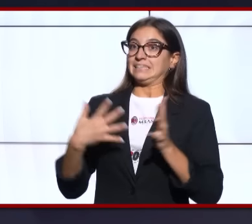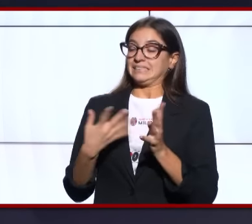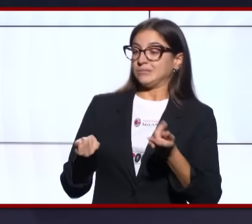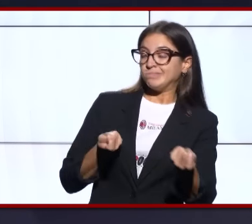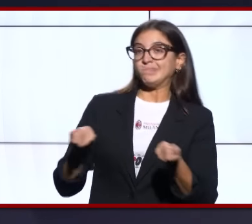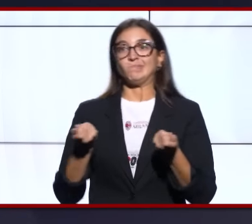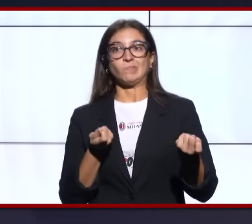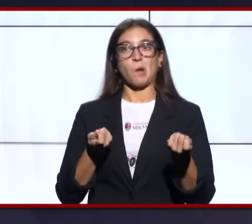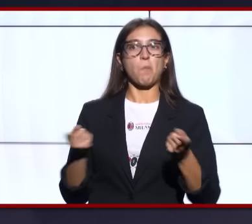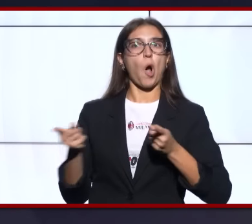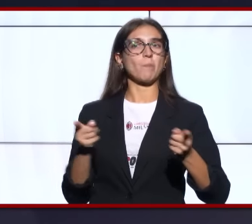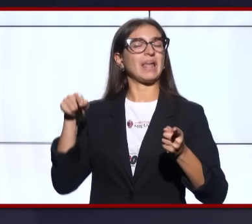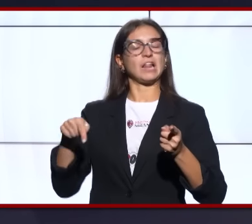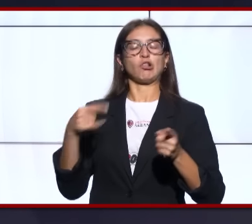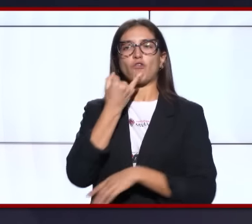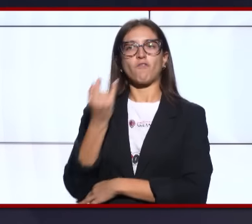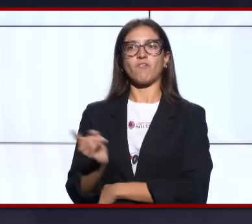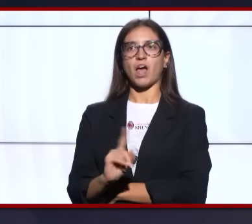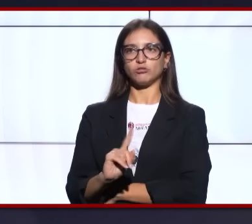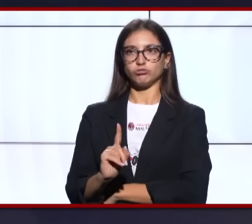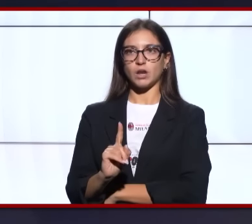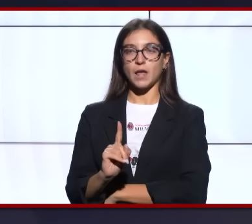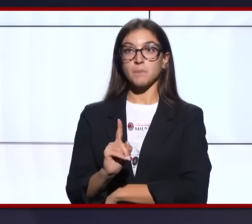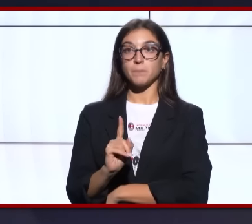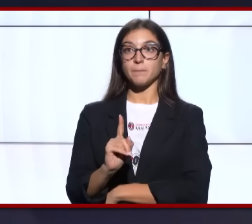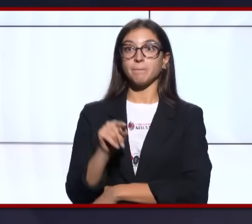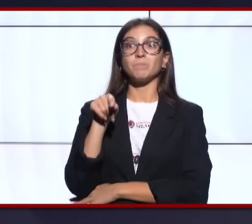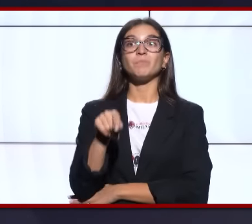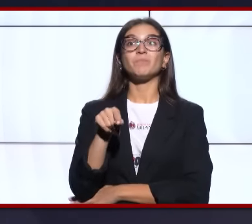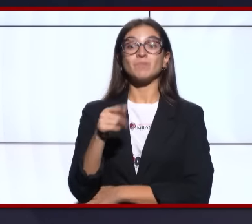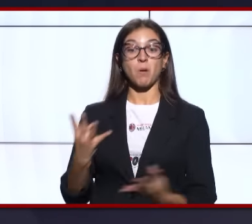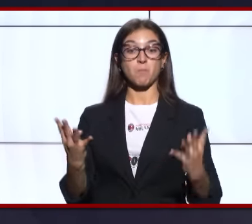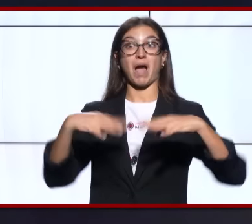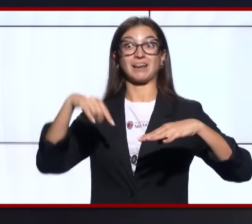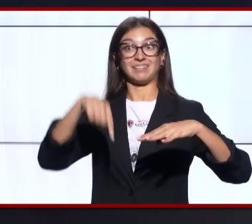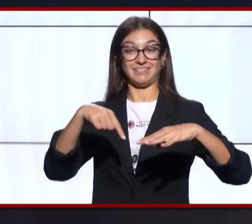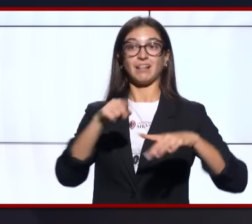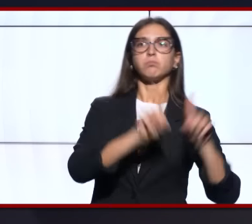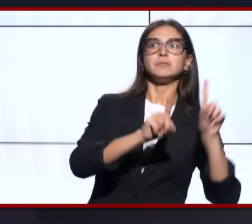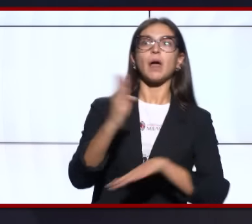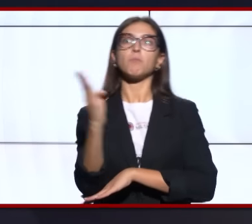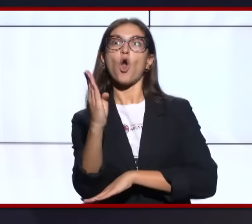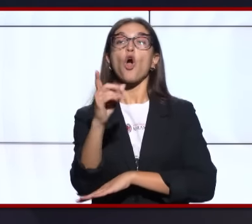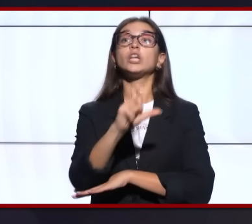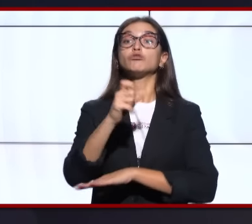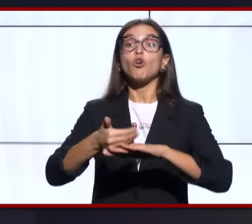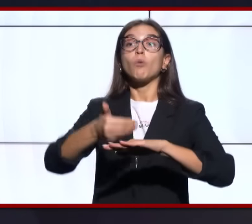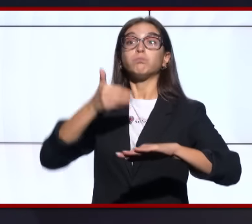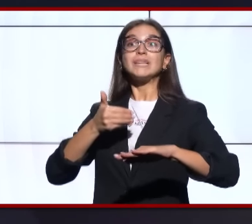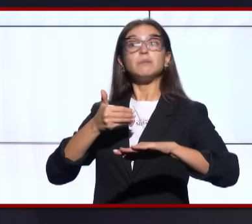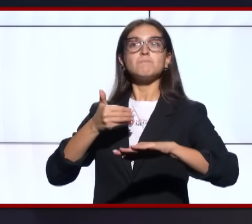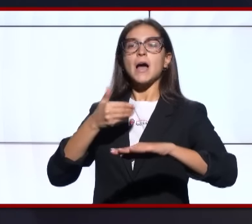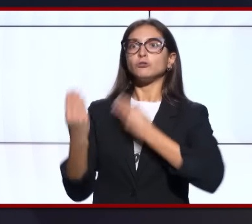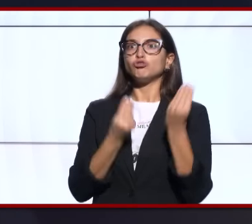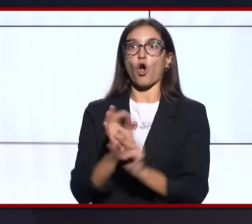momento anche il primo il giorno prima della partita che non non abbiamo giocato